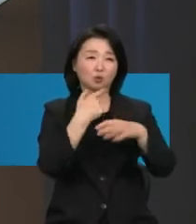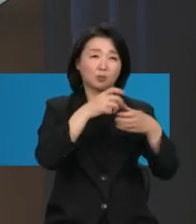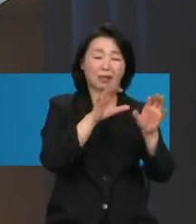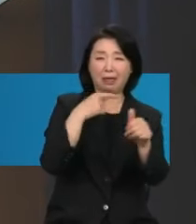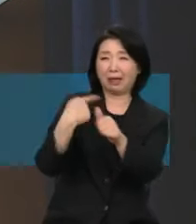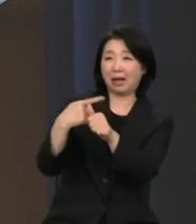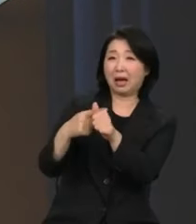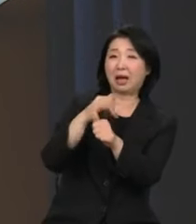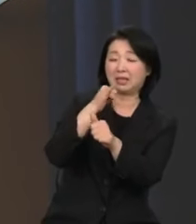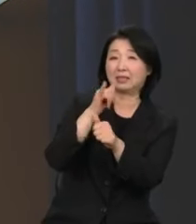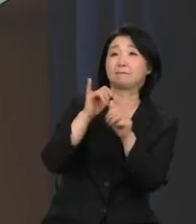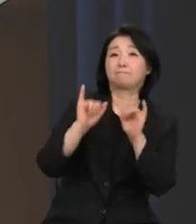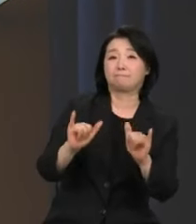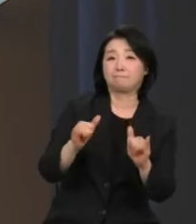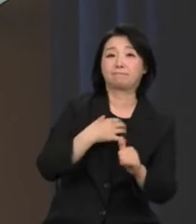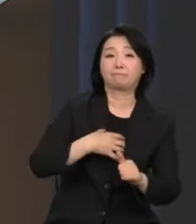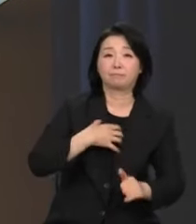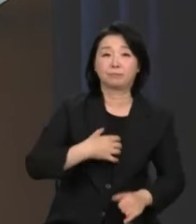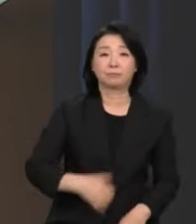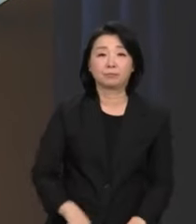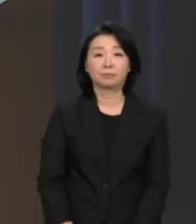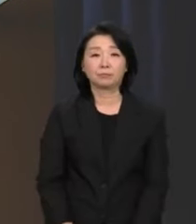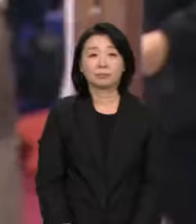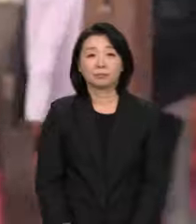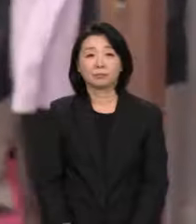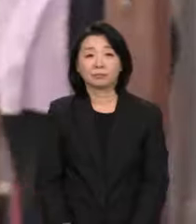말이 나옵니다. 배양진 기자입니다.